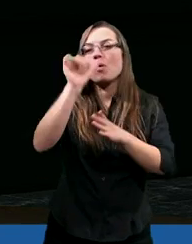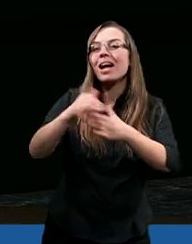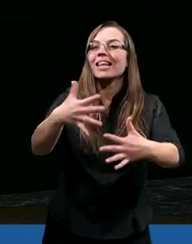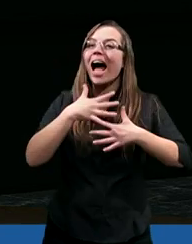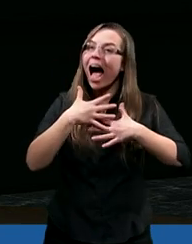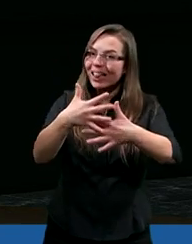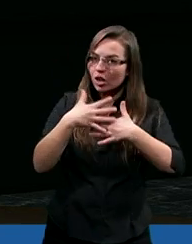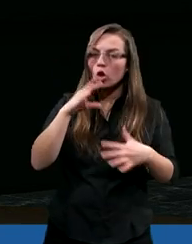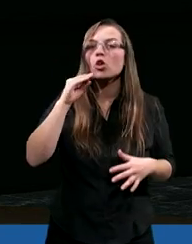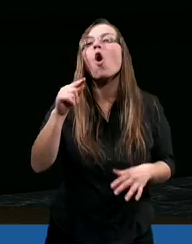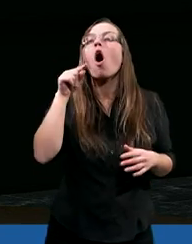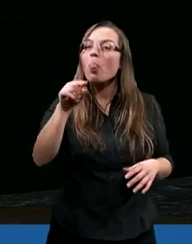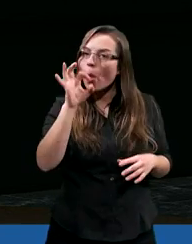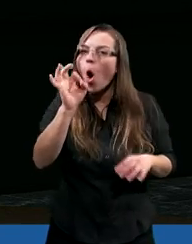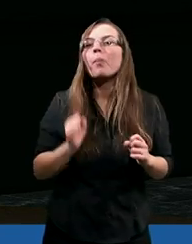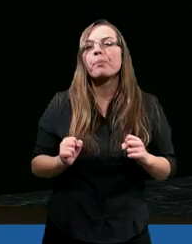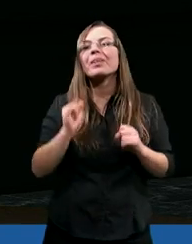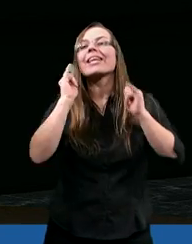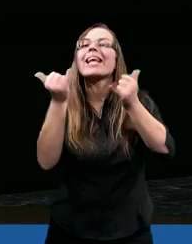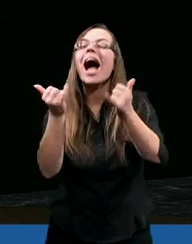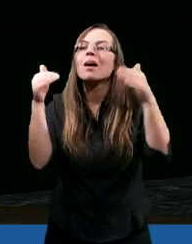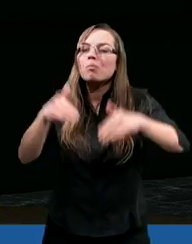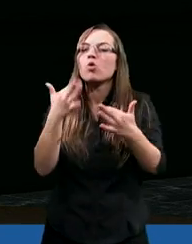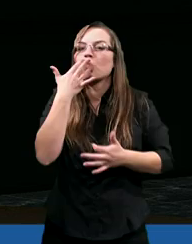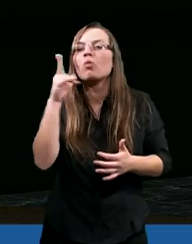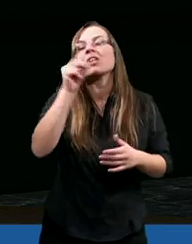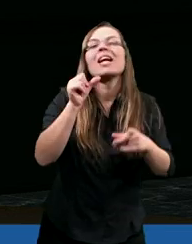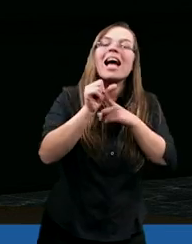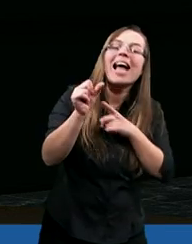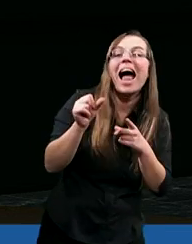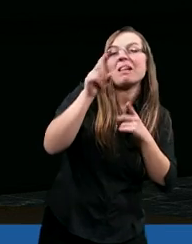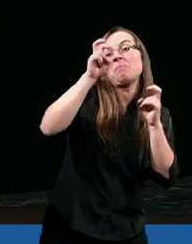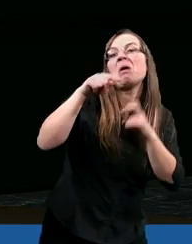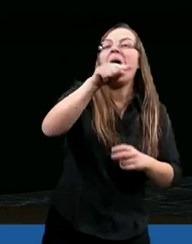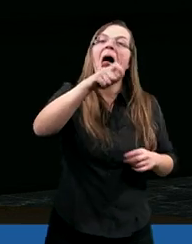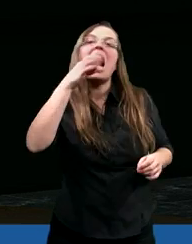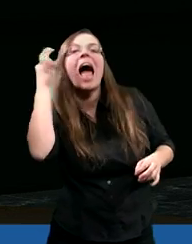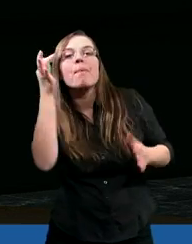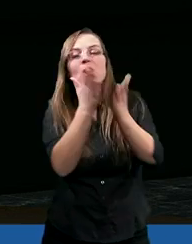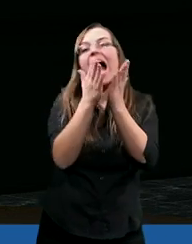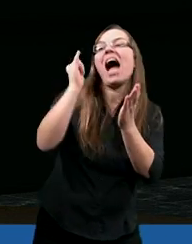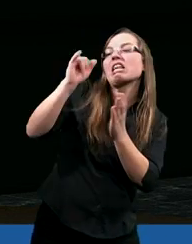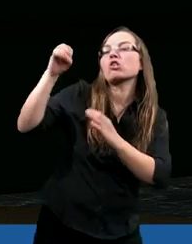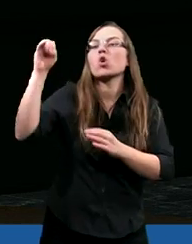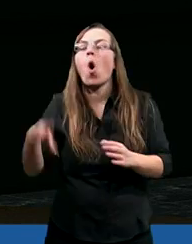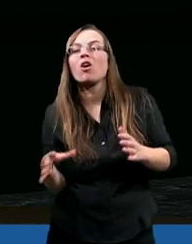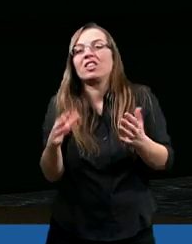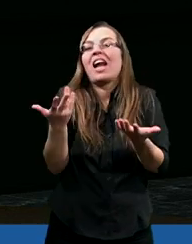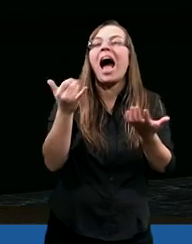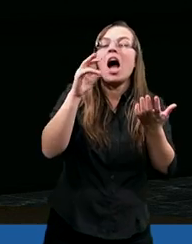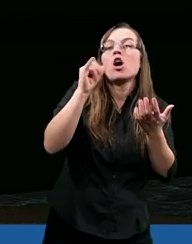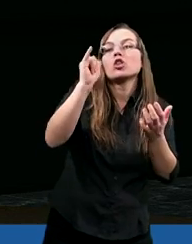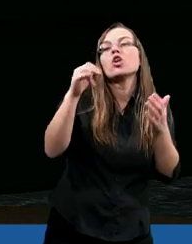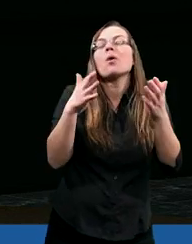natchnione, to jak można mówić, że jest lepsza księga i gorsza księga i